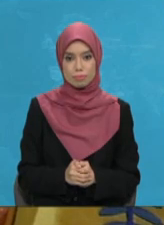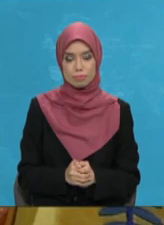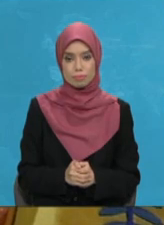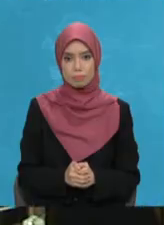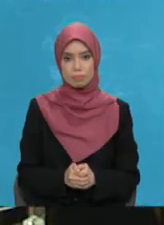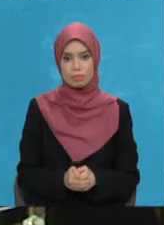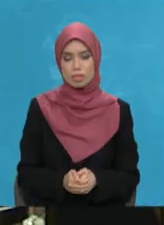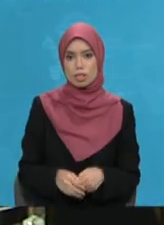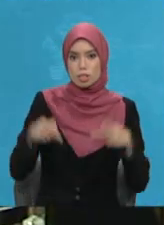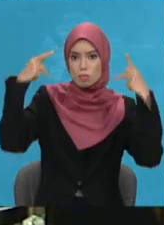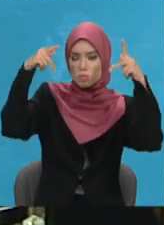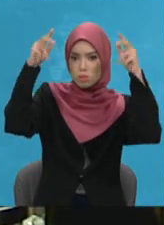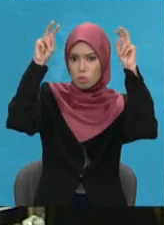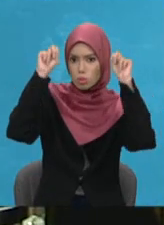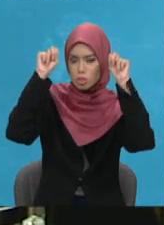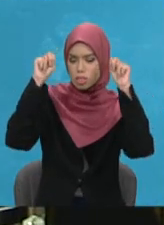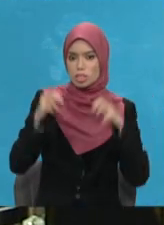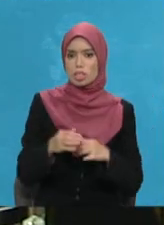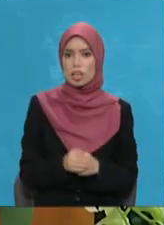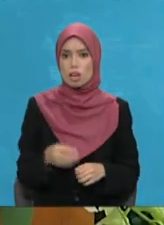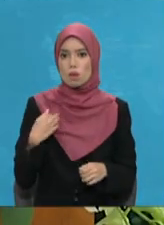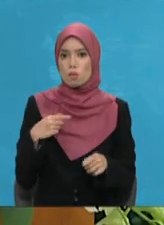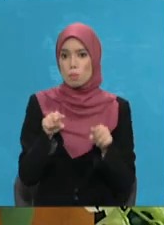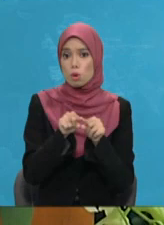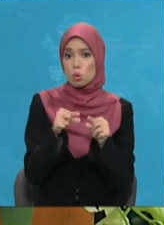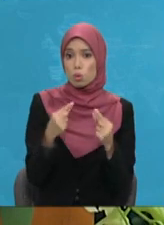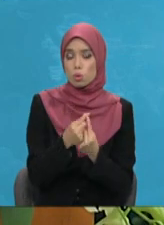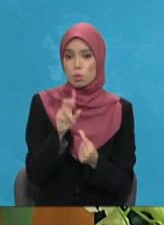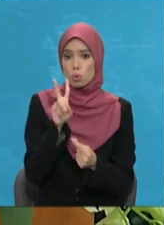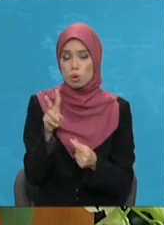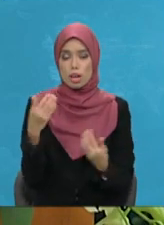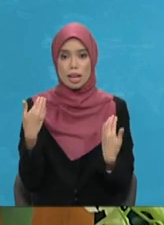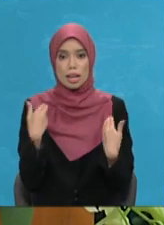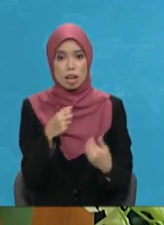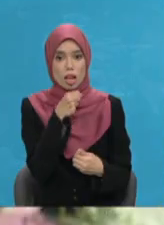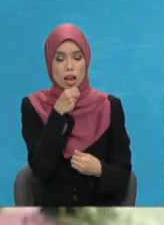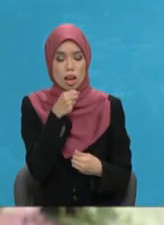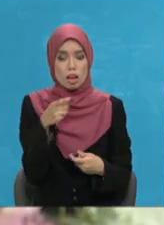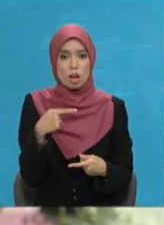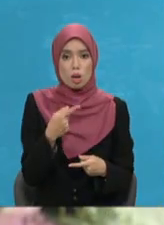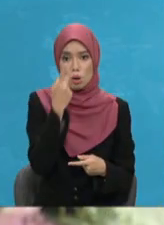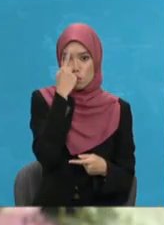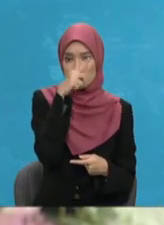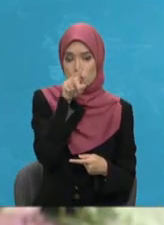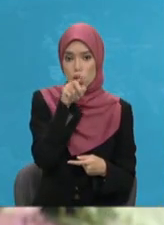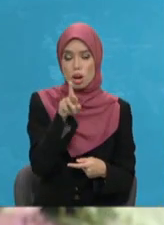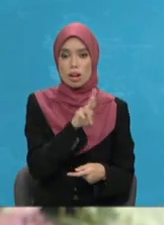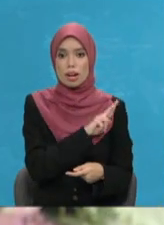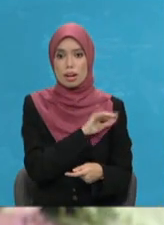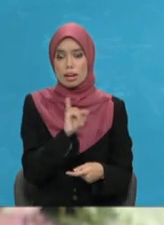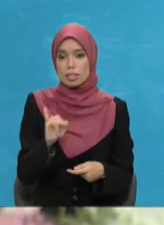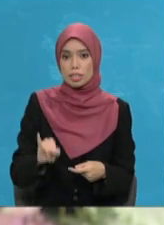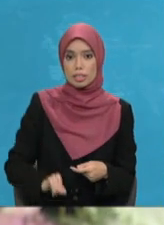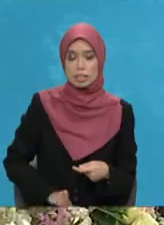pengurusi dua kumpulan dalam sembah alur-aluan antara lain menyembahkan ucapan setinggi-tinggi menjunjung kasih ke hadapan